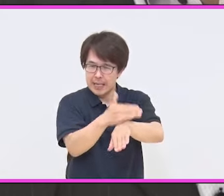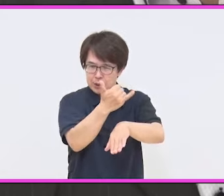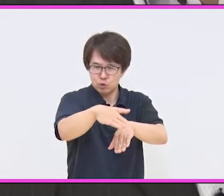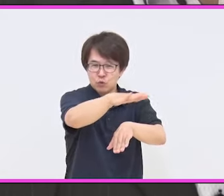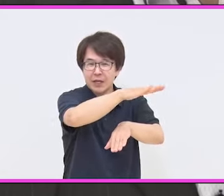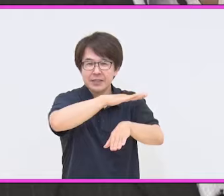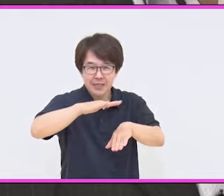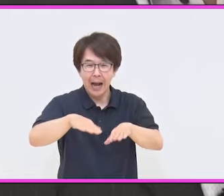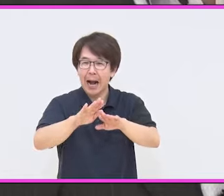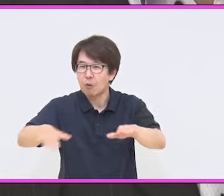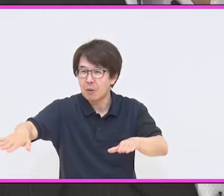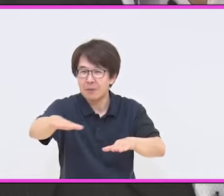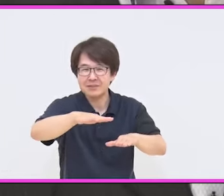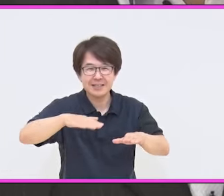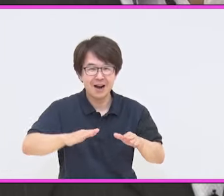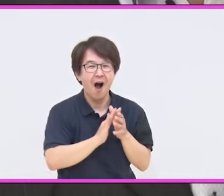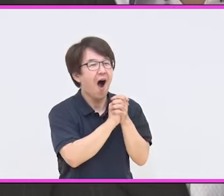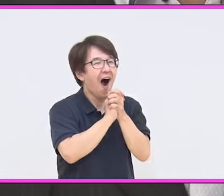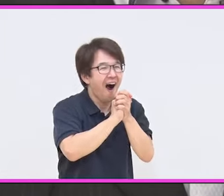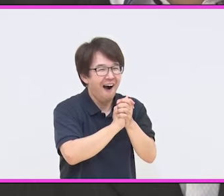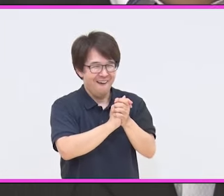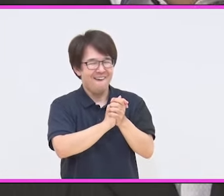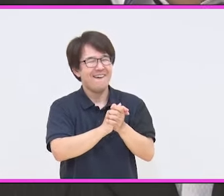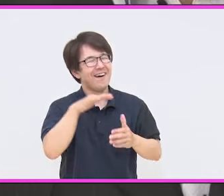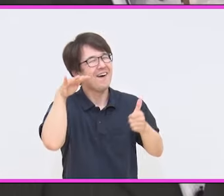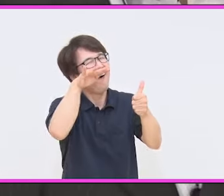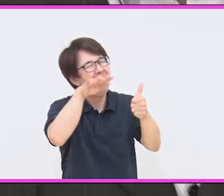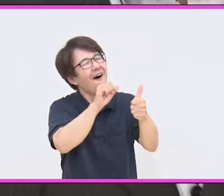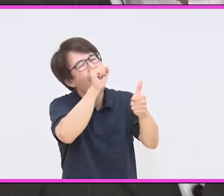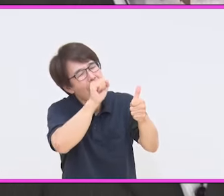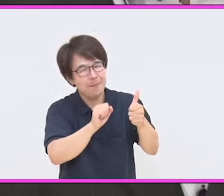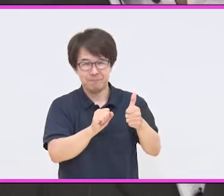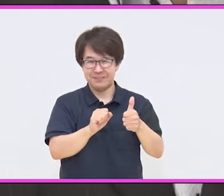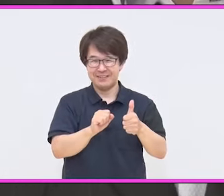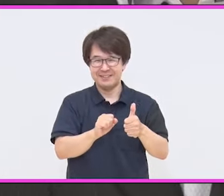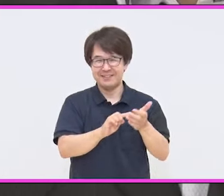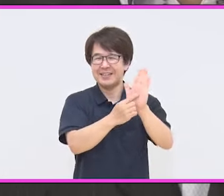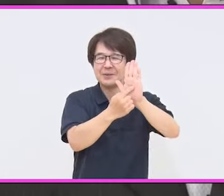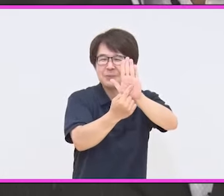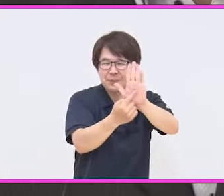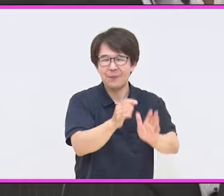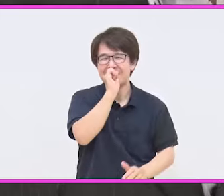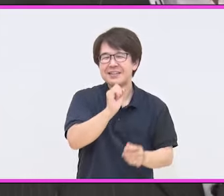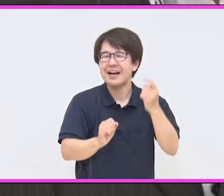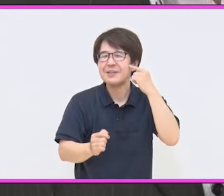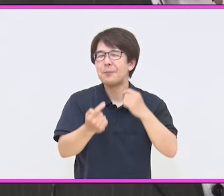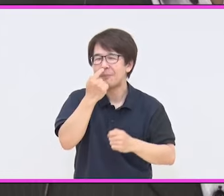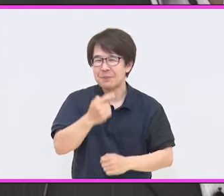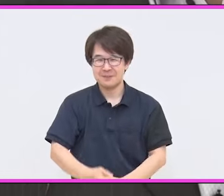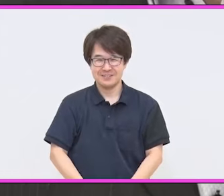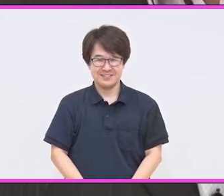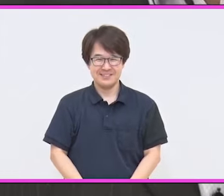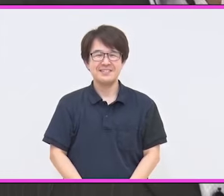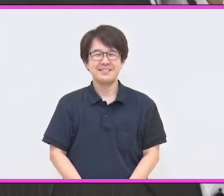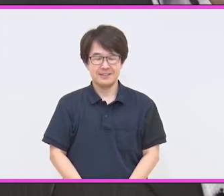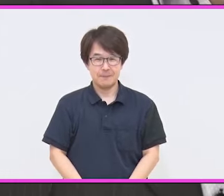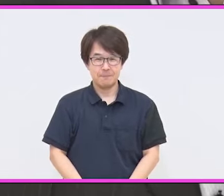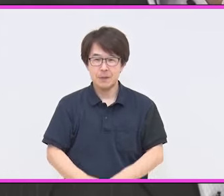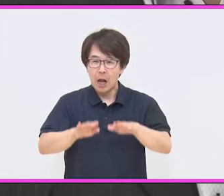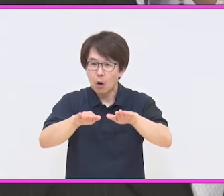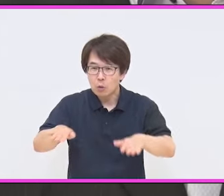からこう、 ね、 この選手大好きっていうような子が出てくればいいなと思ってます ね, そうですね、う ん、その子供